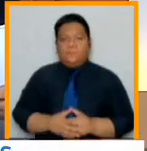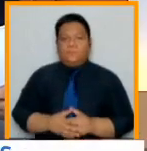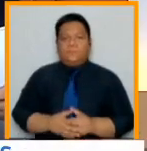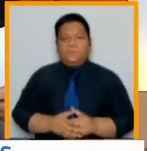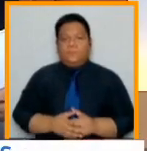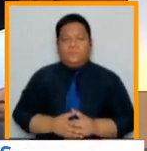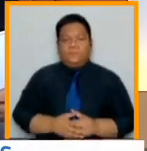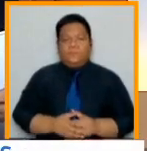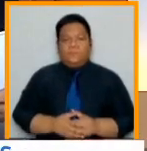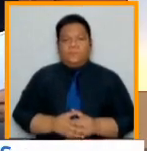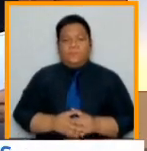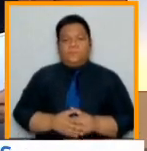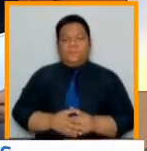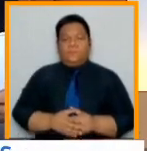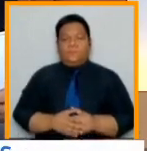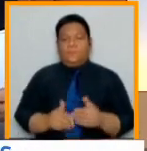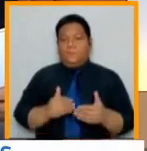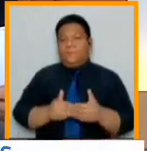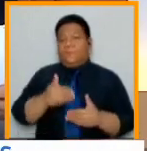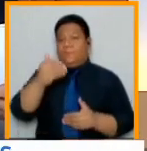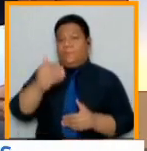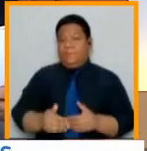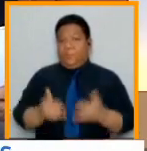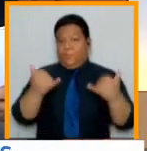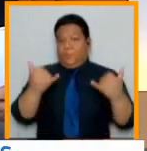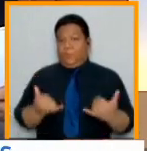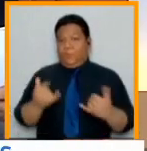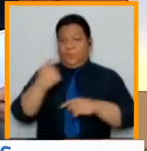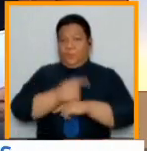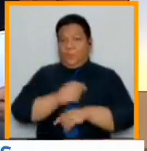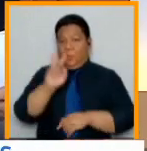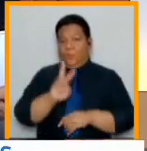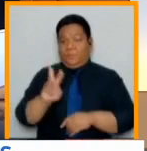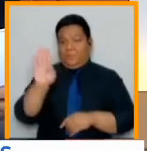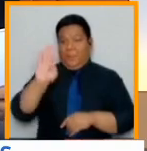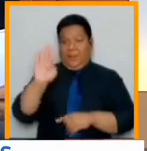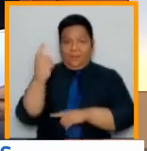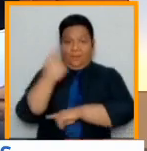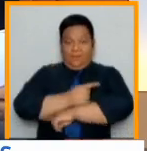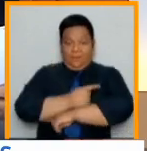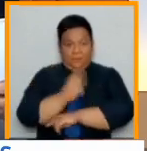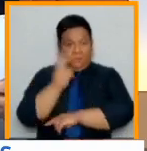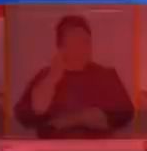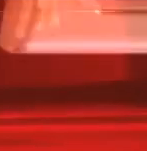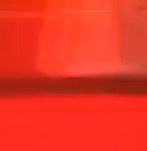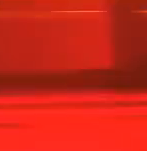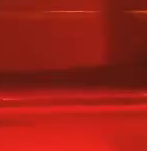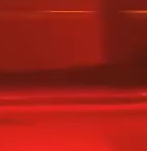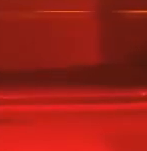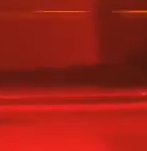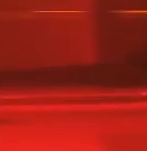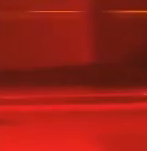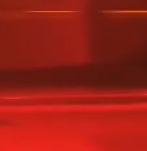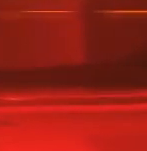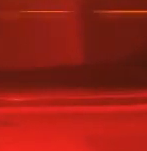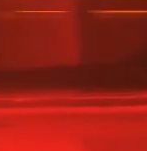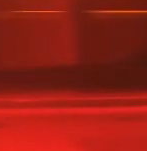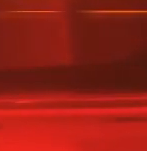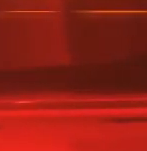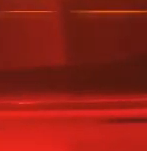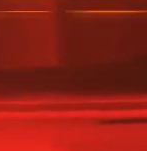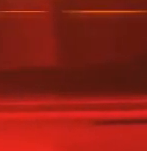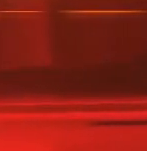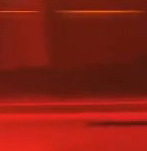Baclaran Day today, kumustahin na natin ang sitwasyon ng mga deboto nagsisimba ngayon doon. Live mula sa Paranaque, may mga balita, si Jonathan